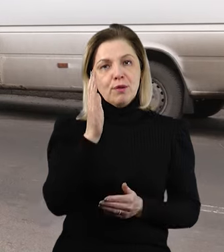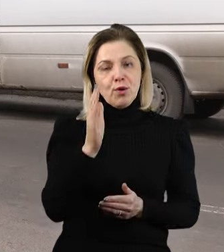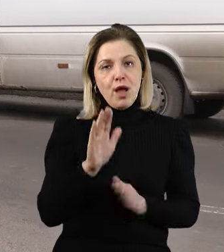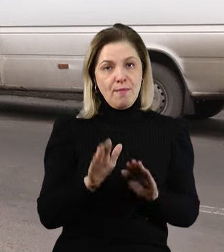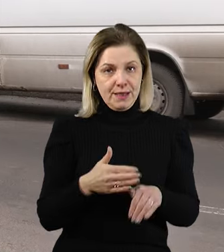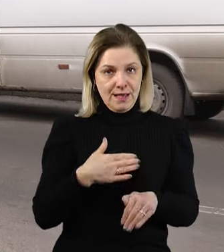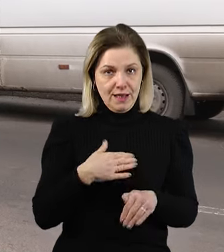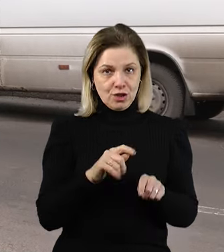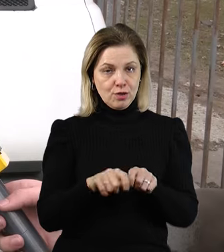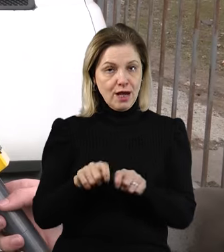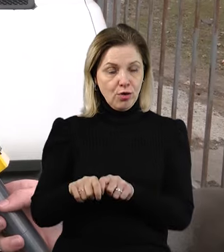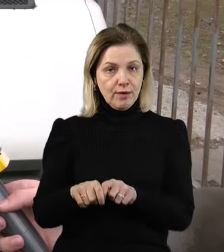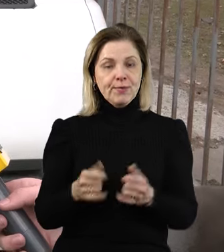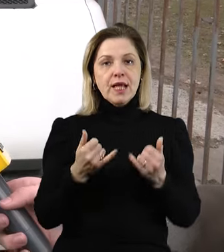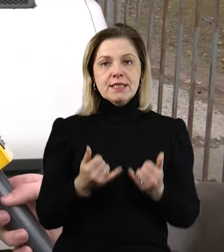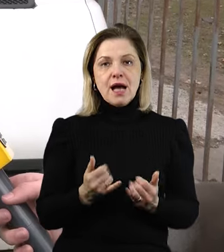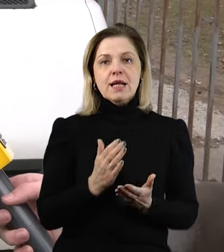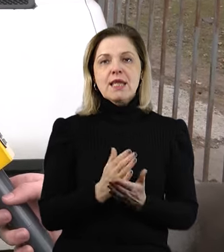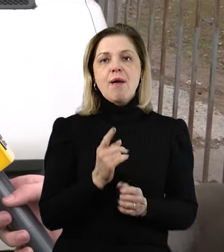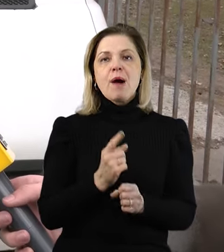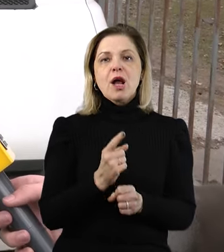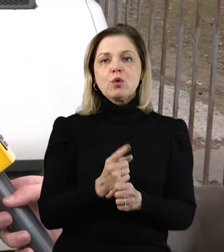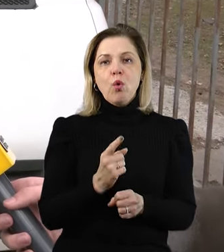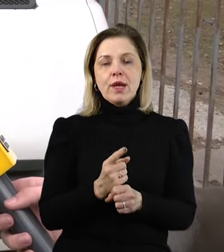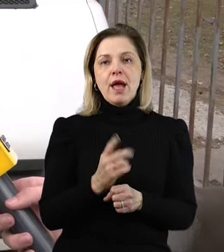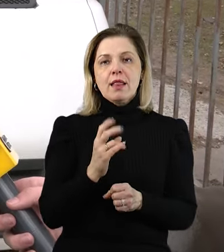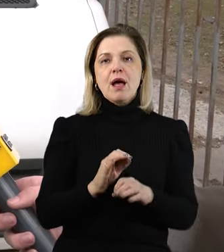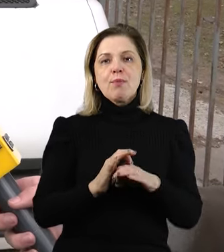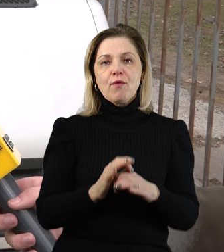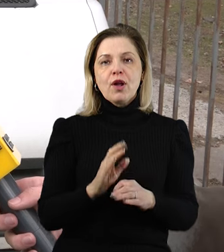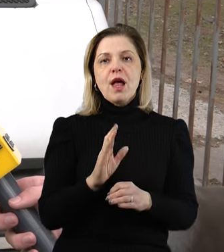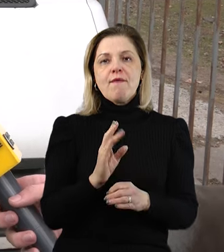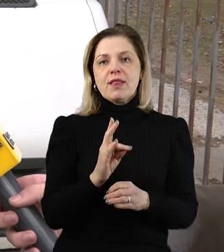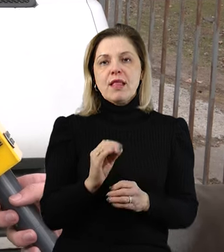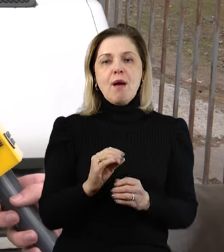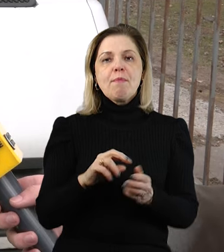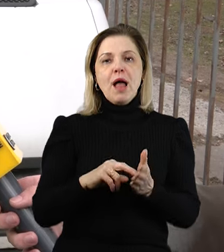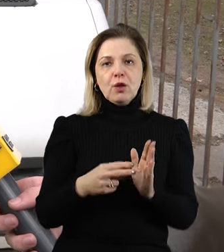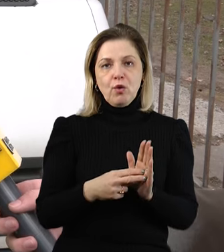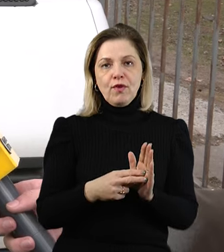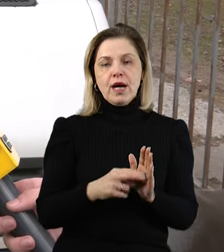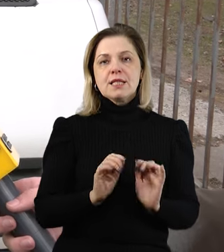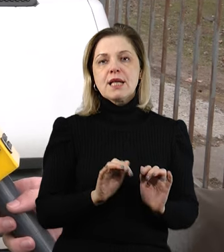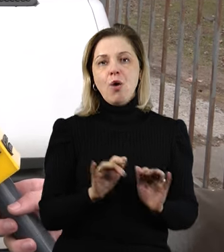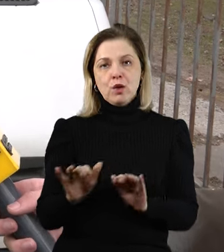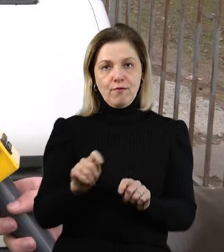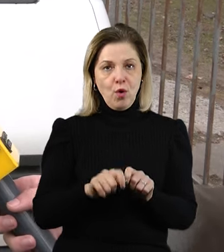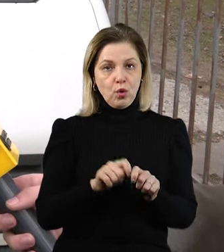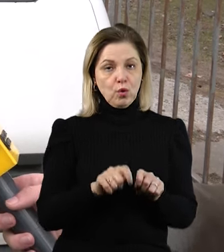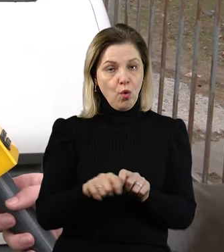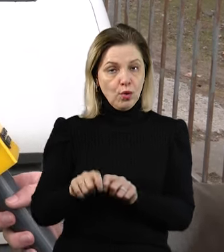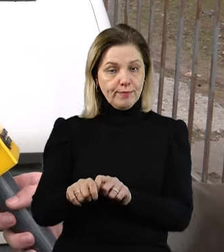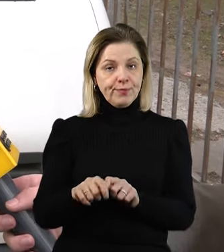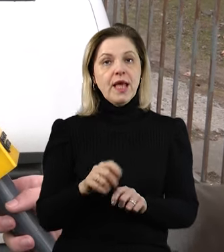заходу. Зараз у нас діє мораторій, частковий мораторій на проведення позапланових заходів контролю. У нас є